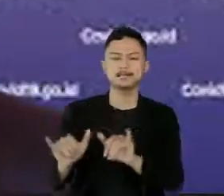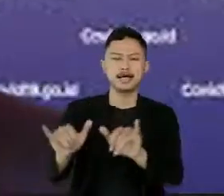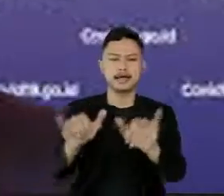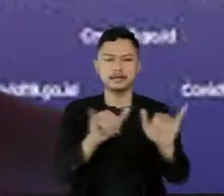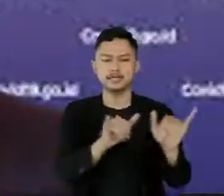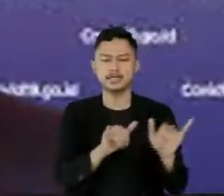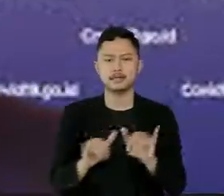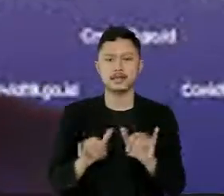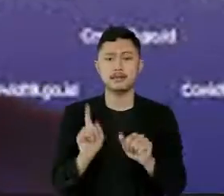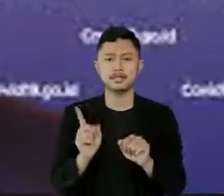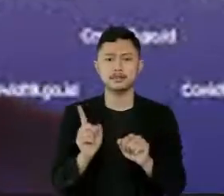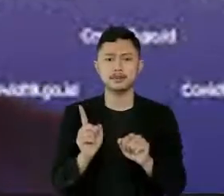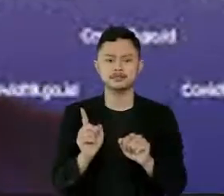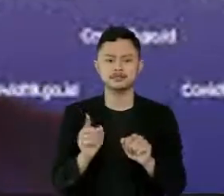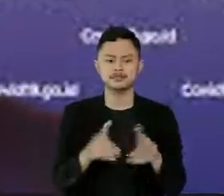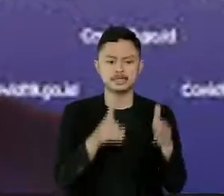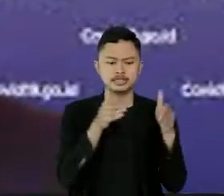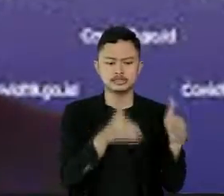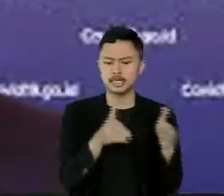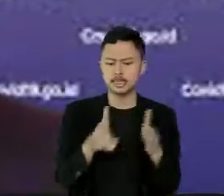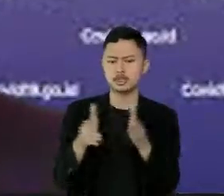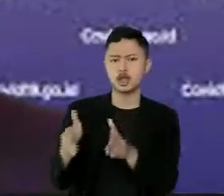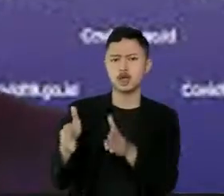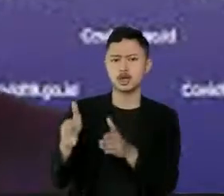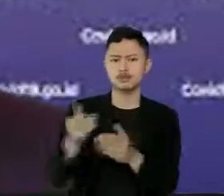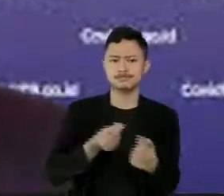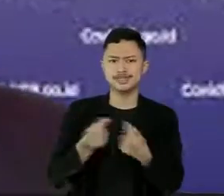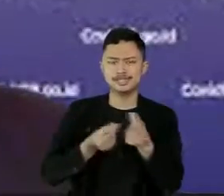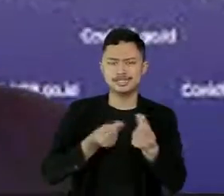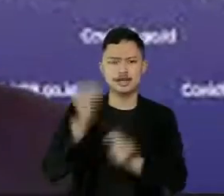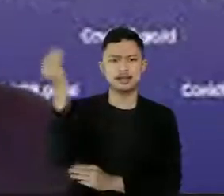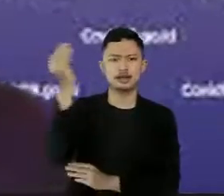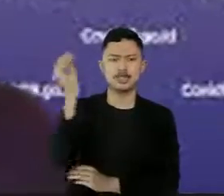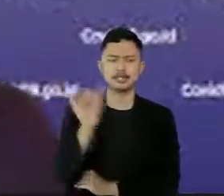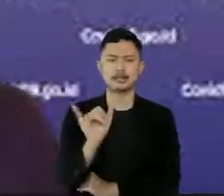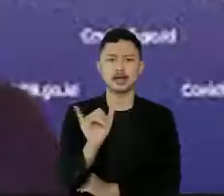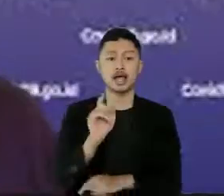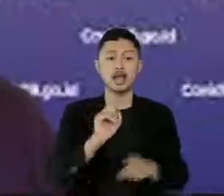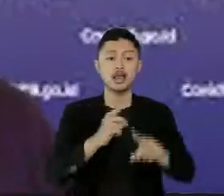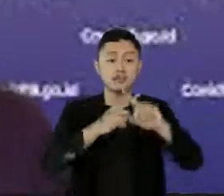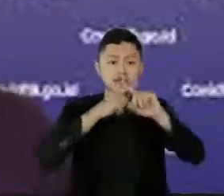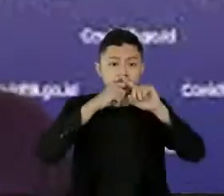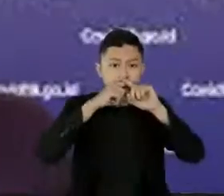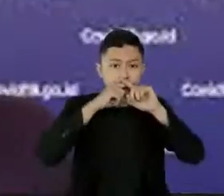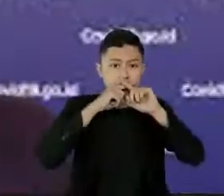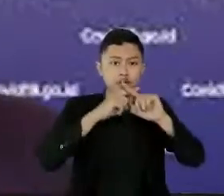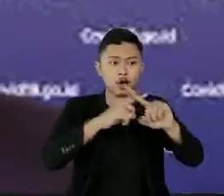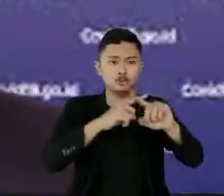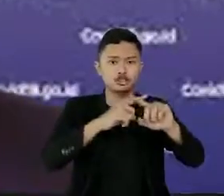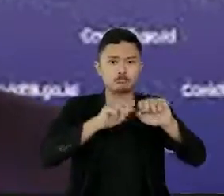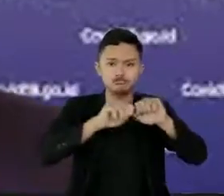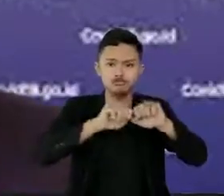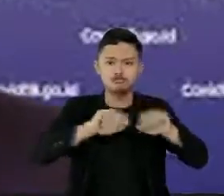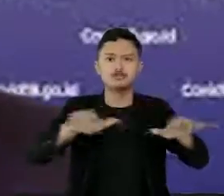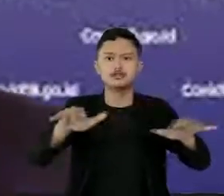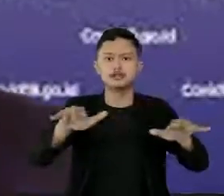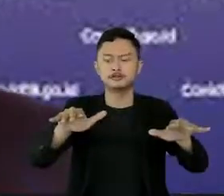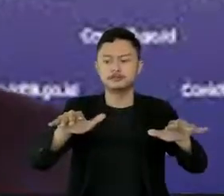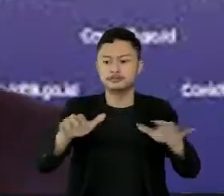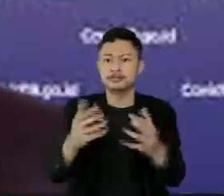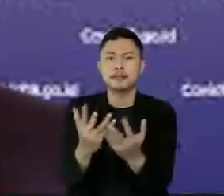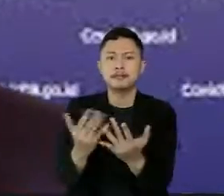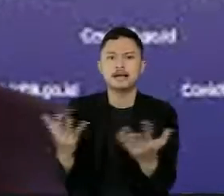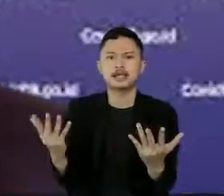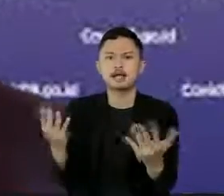nih untuk sektor industri pariwisata juga begitu ya. Kalau misalnya hoaxnya ini masih beredar ya, masyarakat